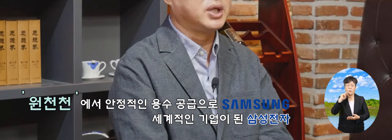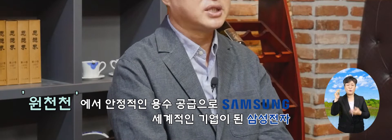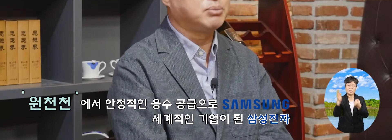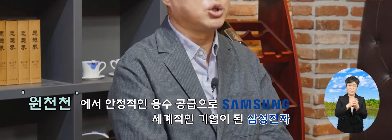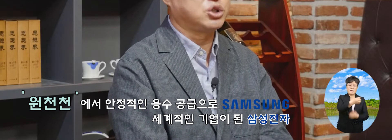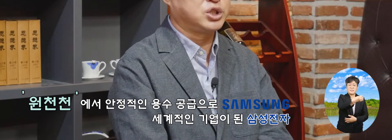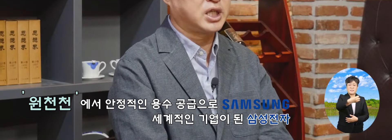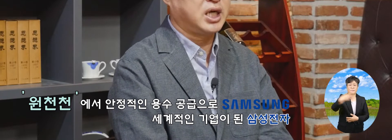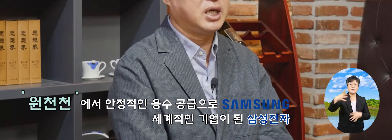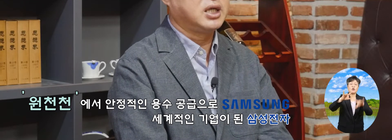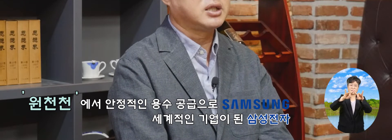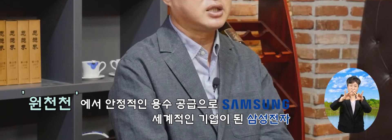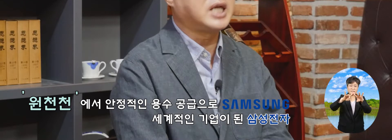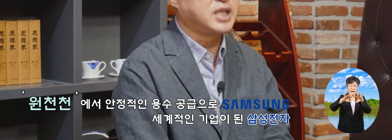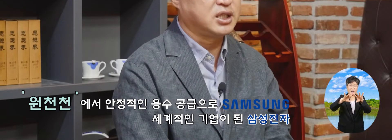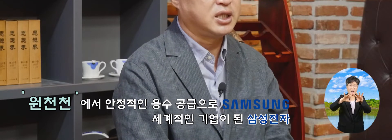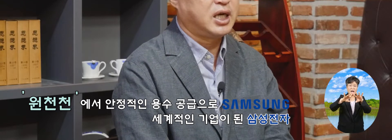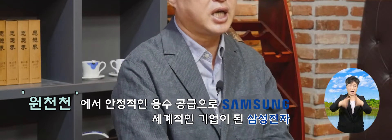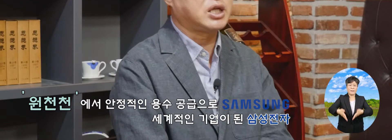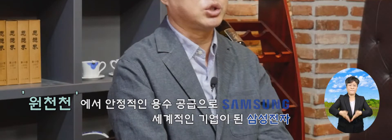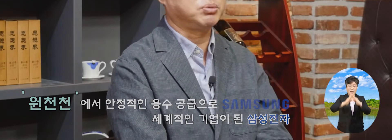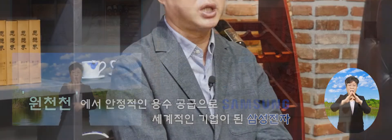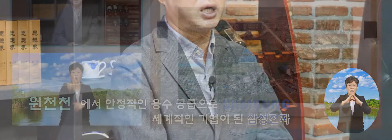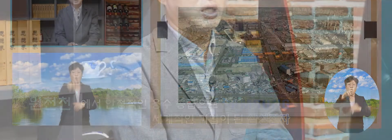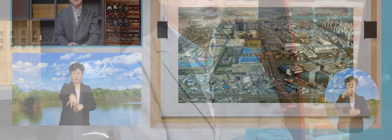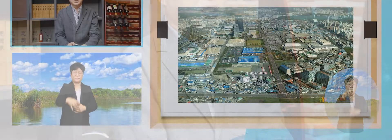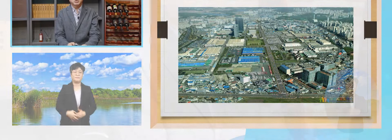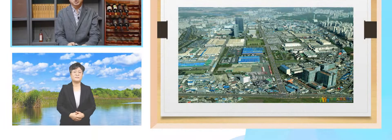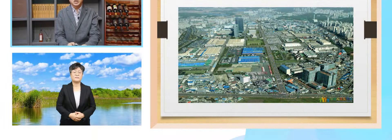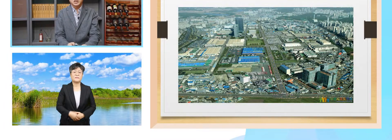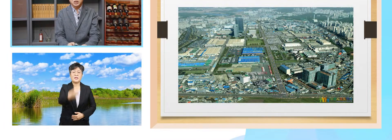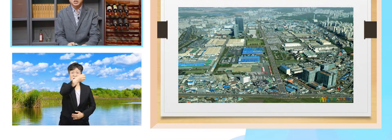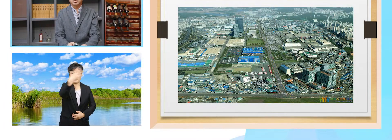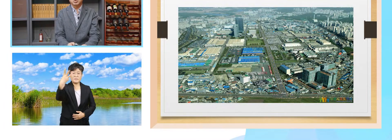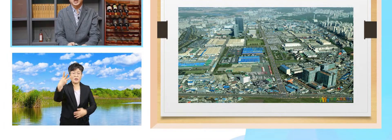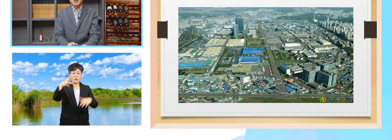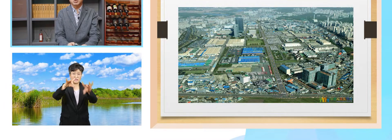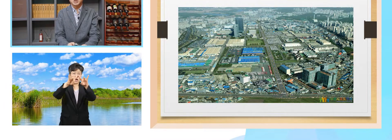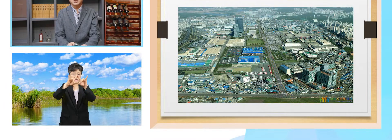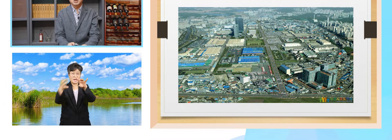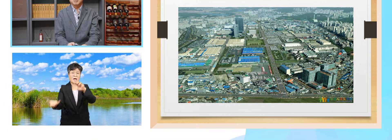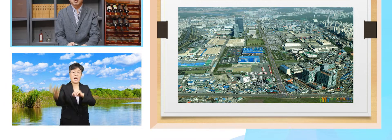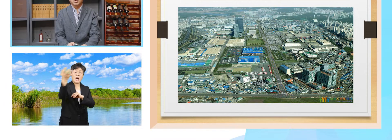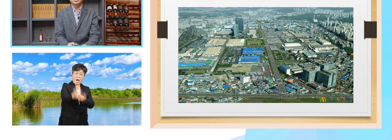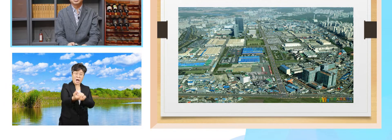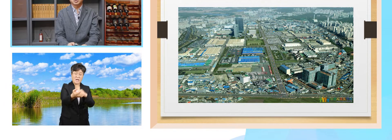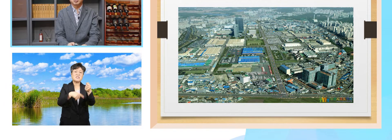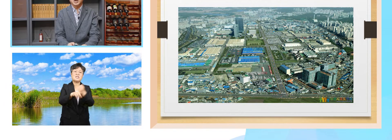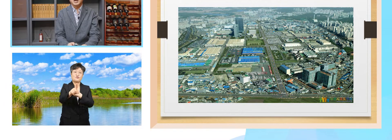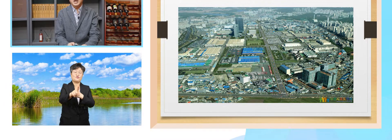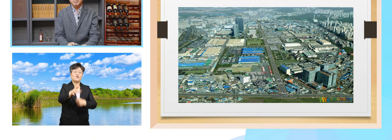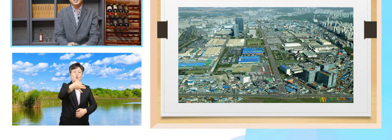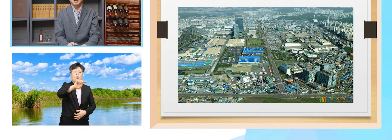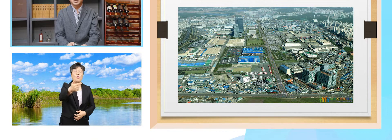기업 삼성전자가 탄생을 하게 된 것입니다. 이 삼성전자가 이 지역으로 가게 된 것이 바로